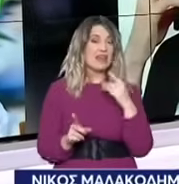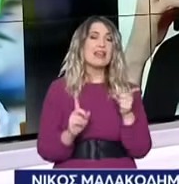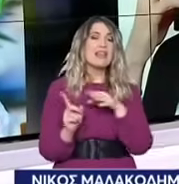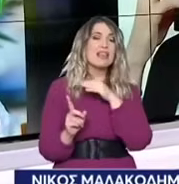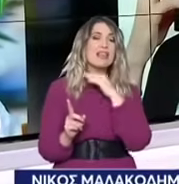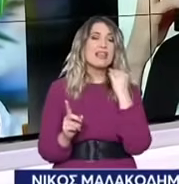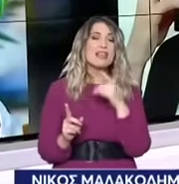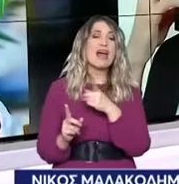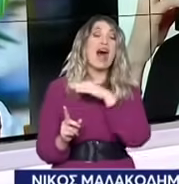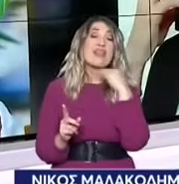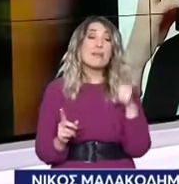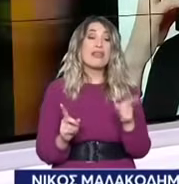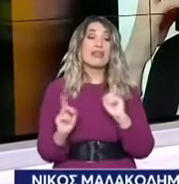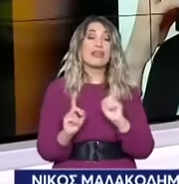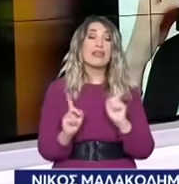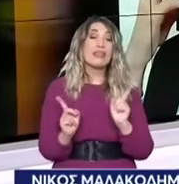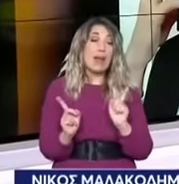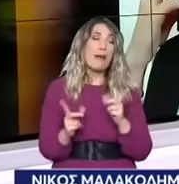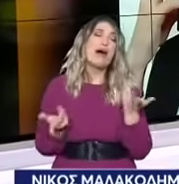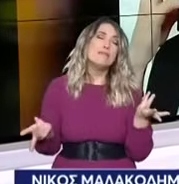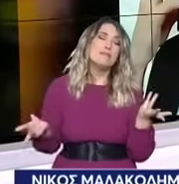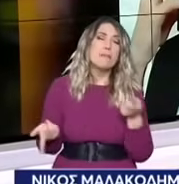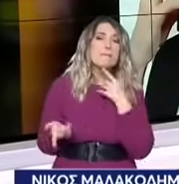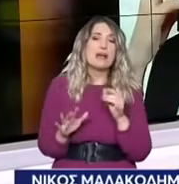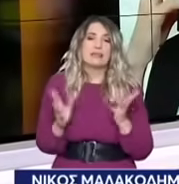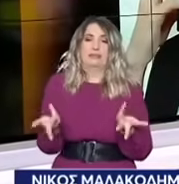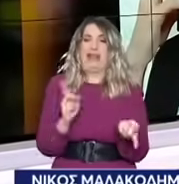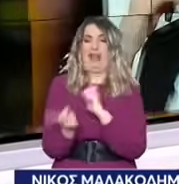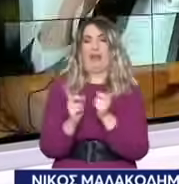πολύ. Ευχόμαστε πραγματικά εγώ σας ευχαριστώ. Τα καλύτερα, καλή χρονιά, και θα παρακολουθήσουμε βεβαίως όλη την εξέλιξη.